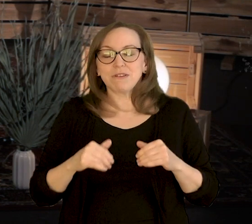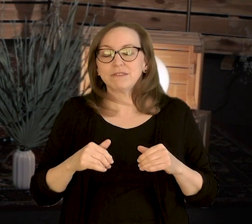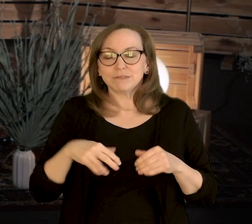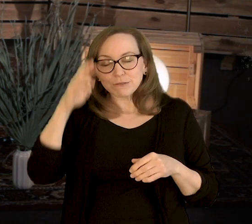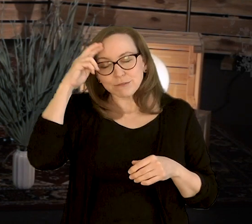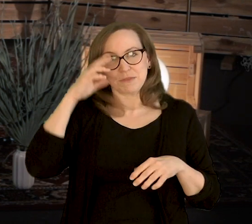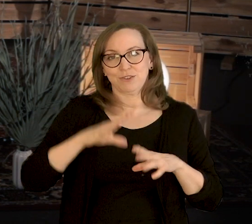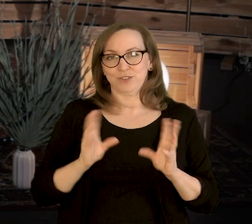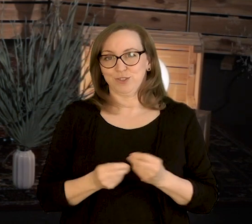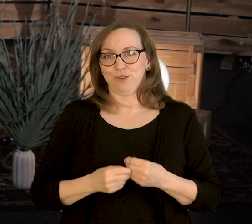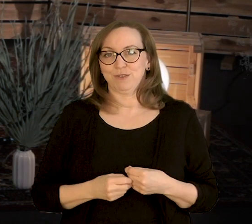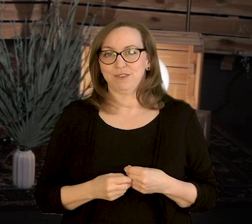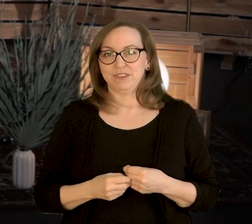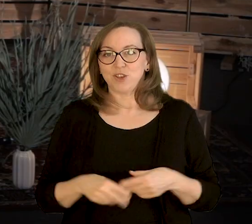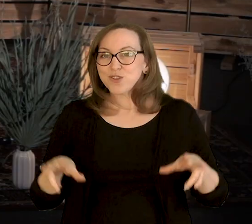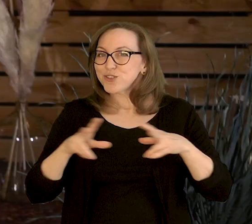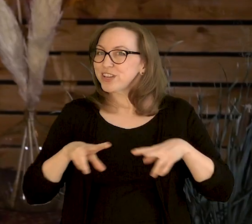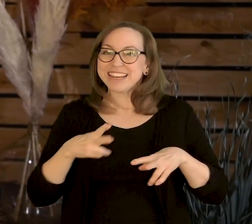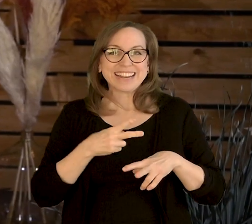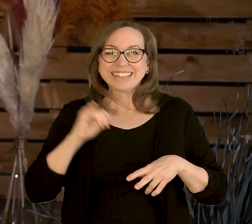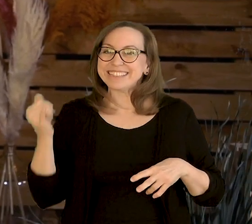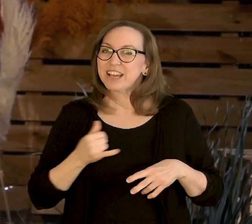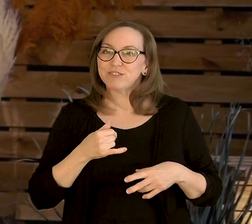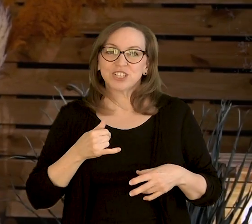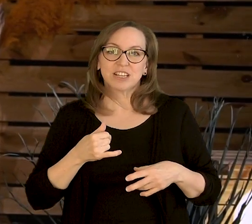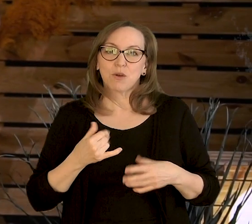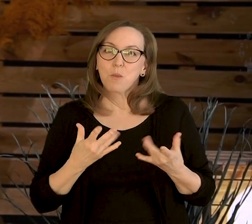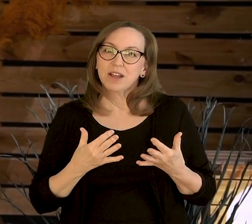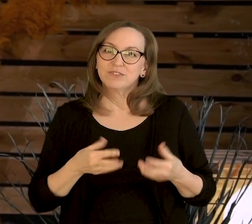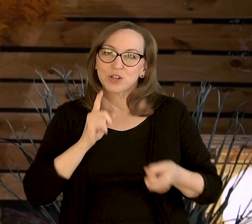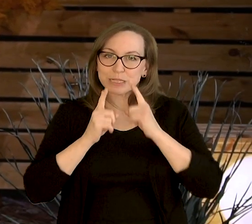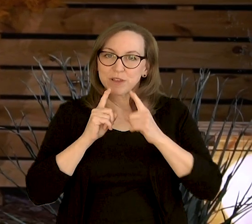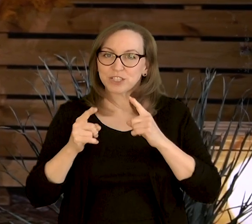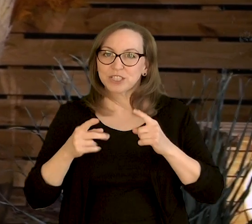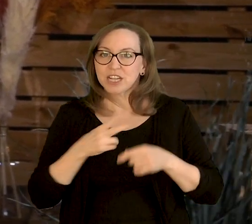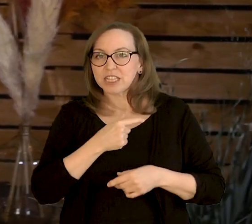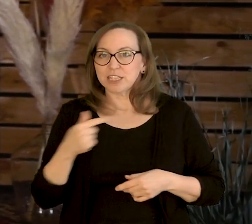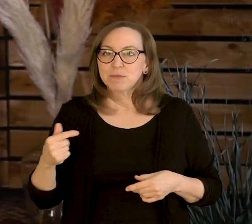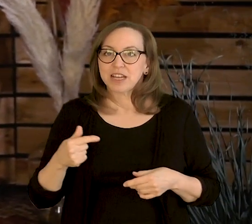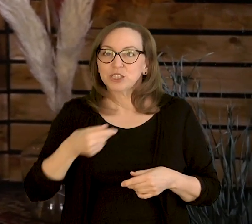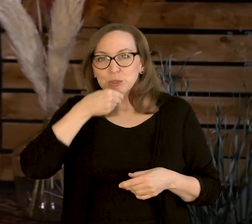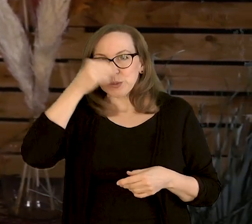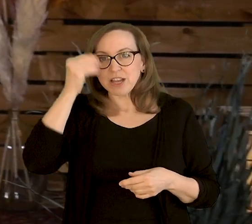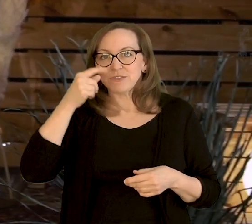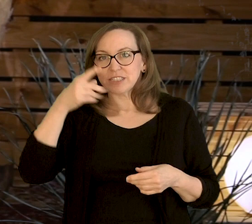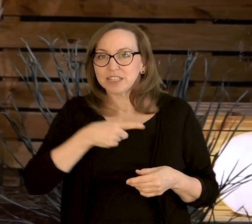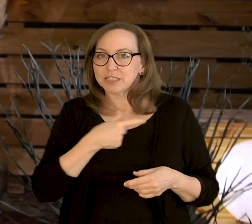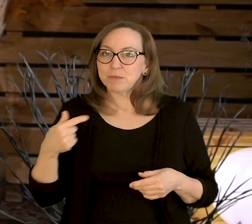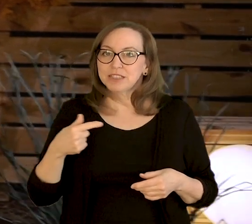zrozumieć. W rodzinie nie zawsze łatwo jest rozmawiać na tematy duchowe, na tematy wiary.